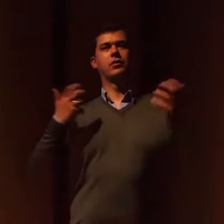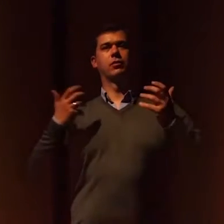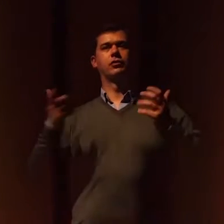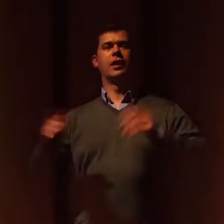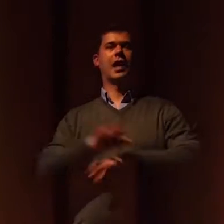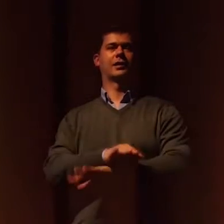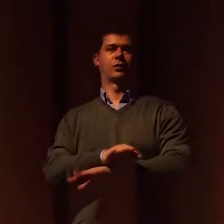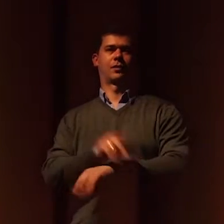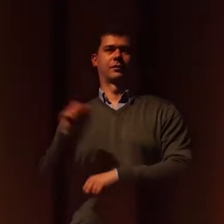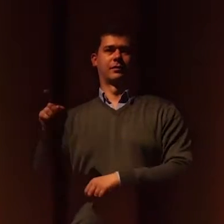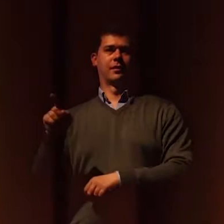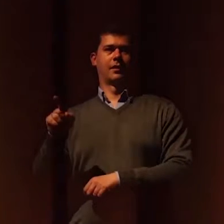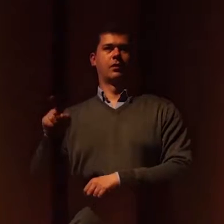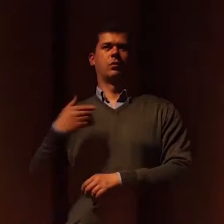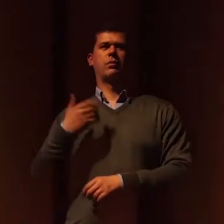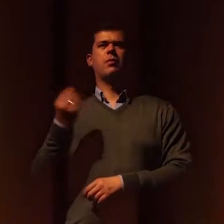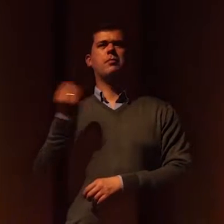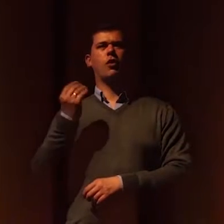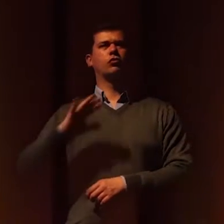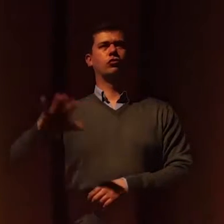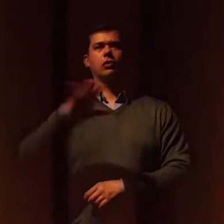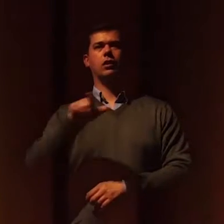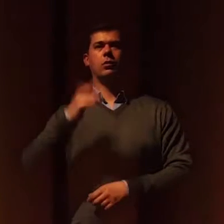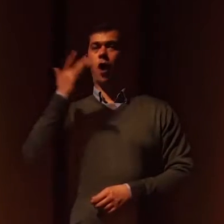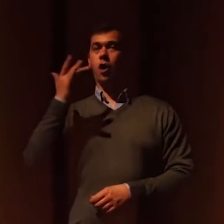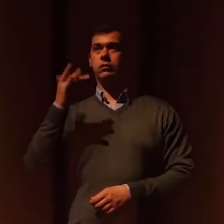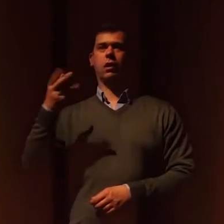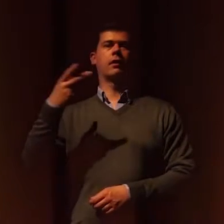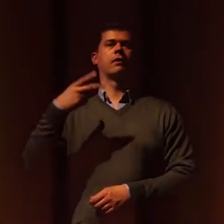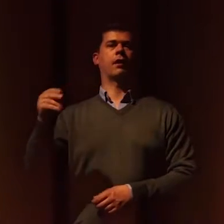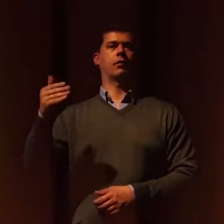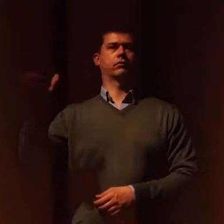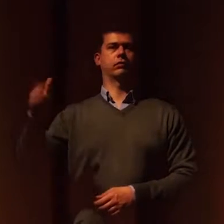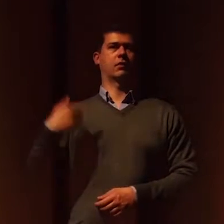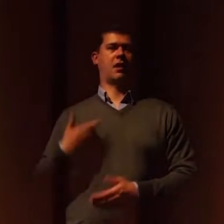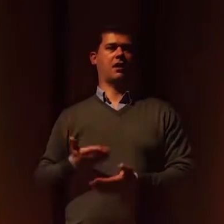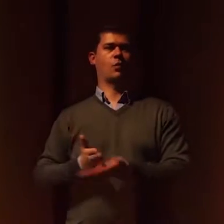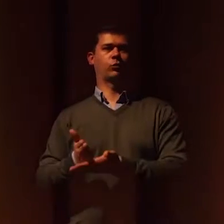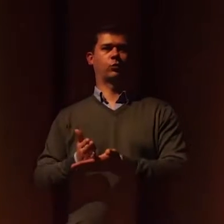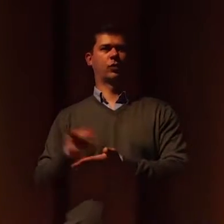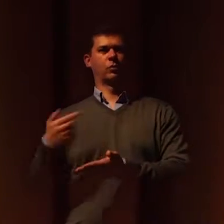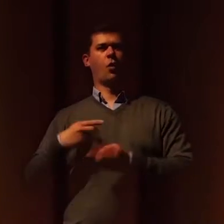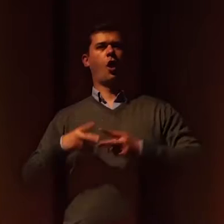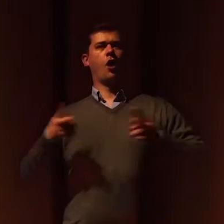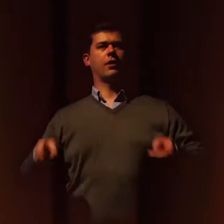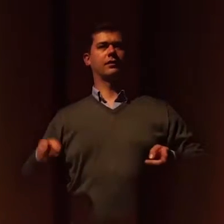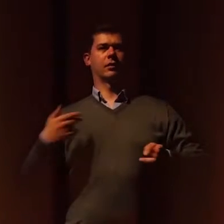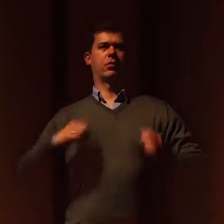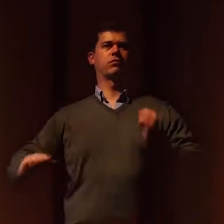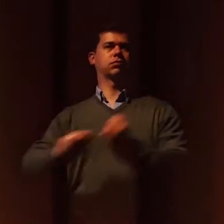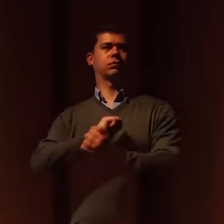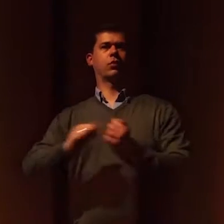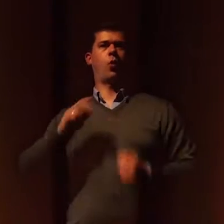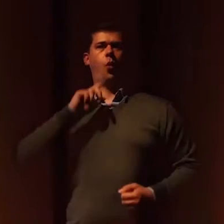restaurator który na wybrzeżu pisał że Rosjan nie obsługuje to było w okresie walk